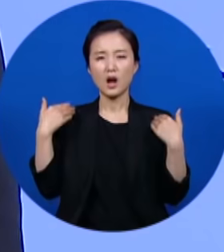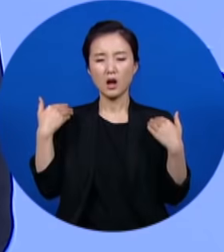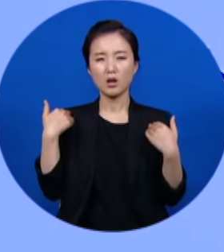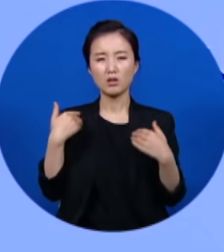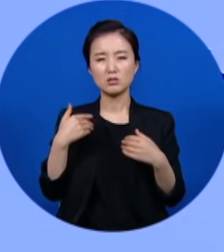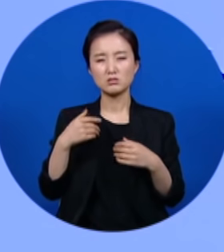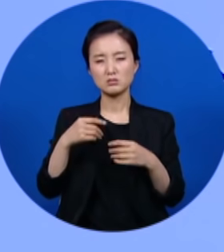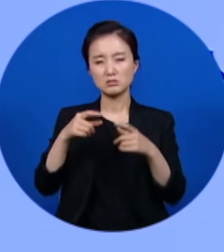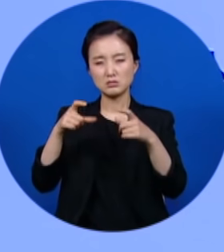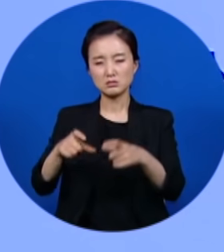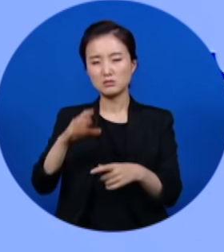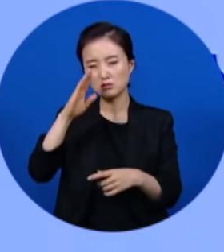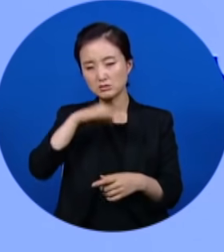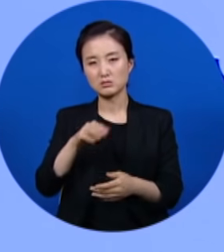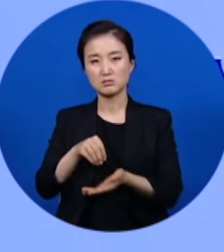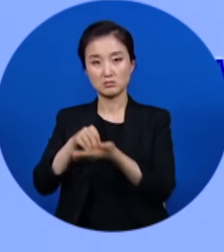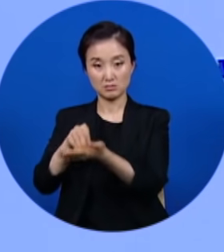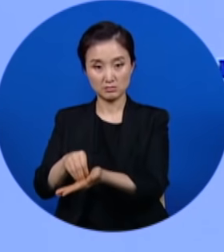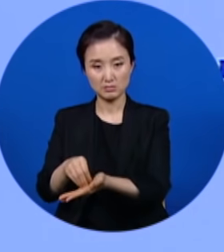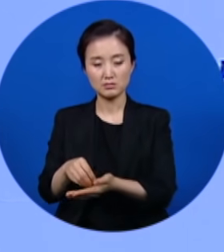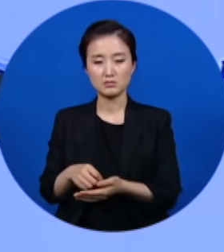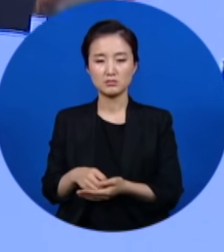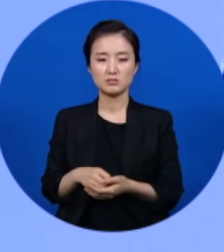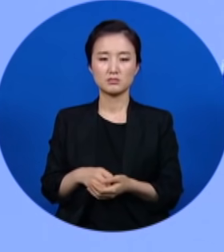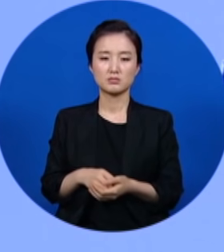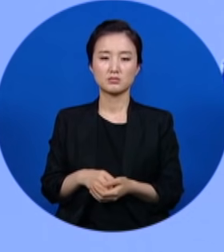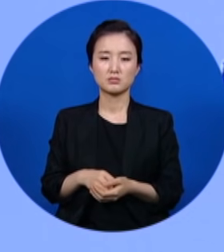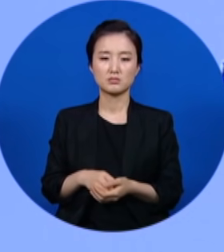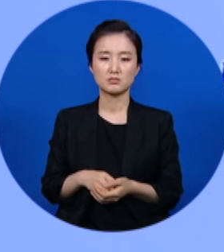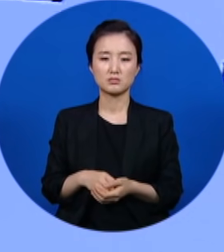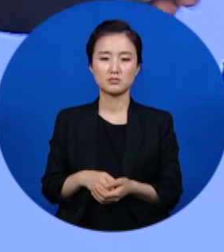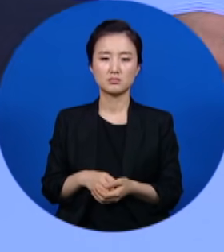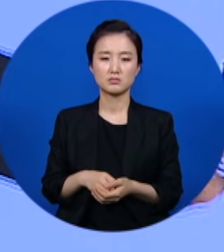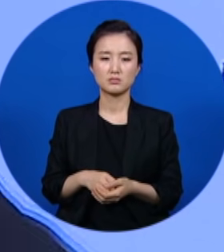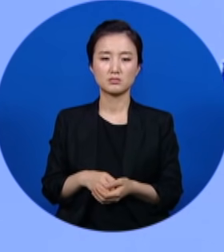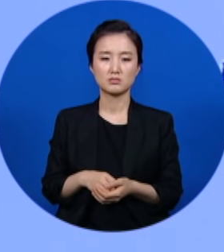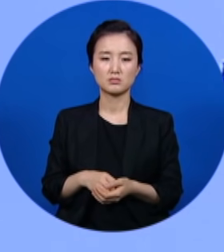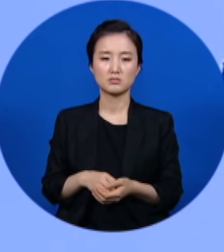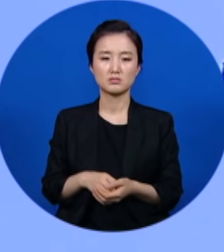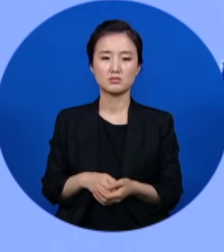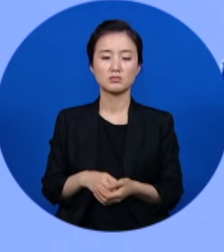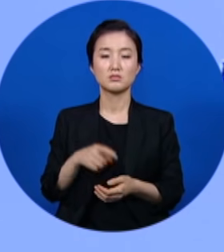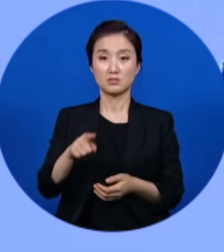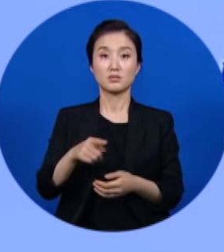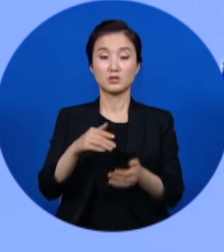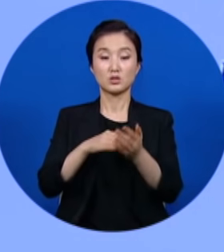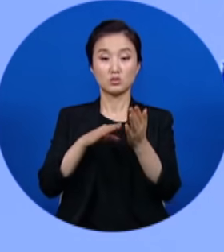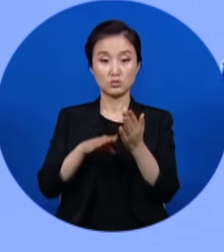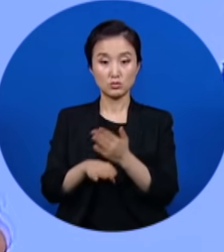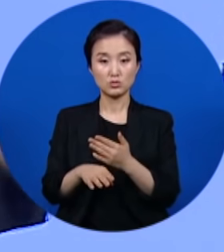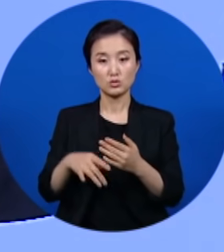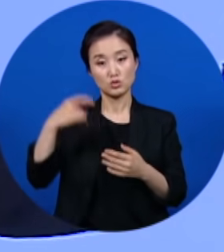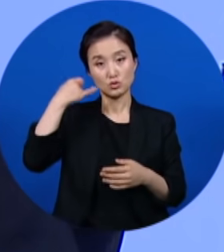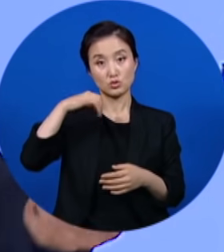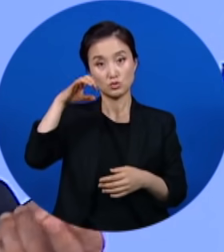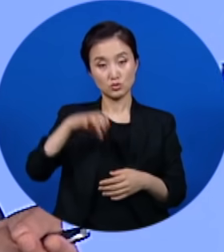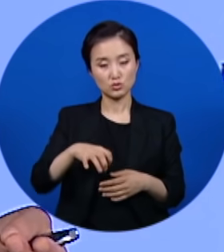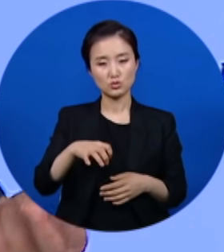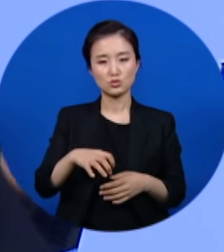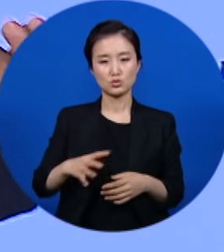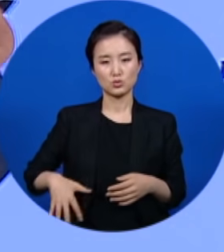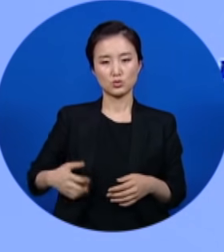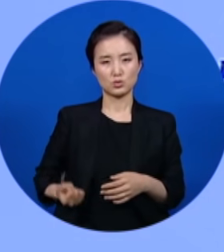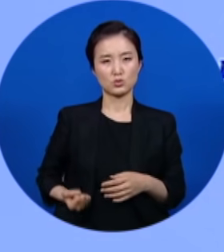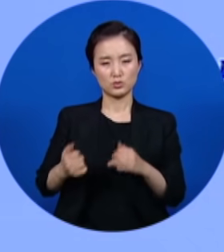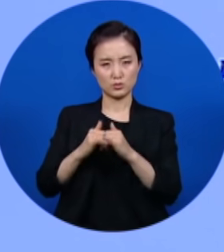3년 반 동안의 일 년 동안을 신장성 우루무치 대학의 교환학생 같다 어때요 그래서 중국에 있는 조선 적을 타격